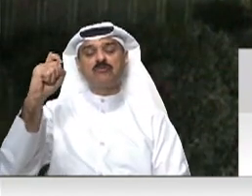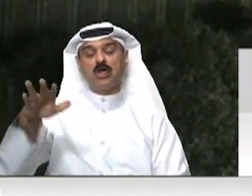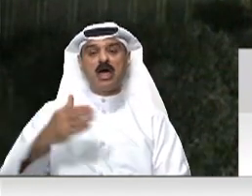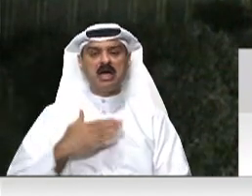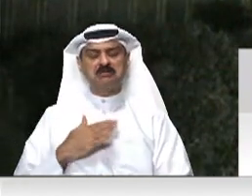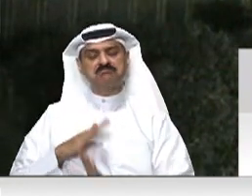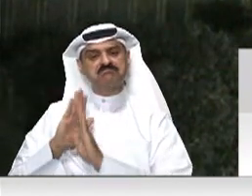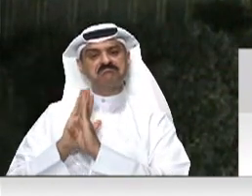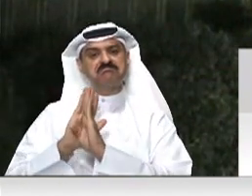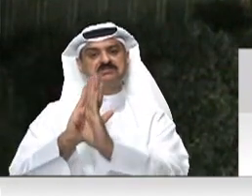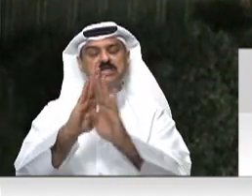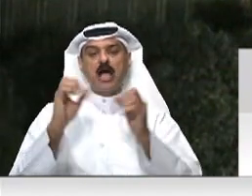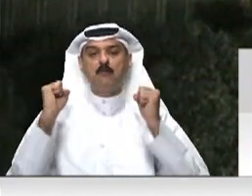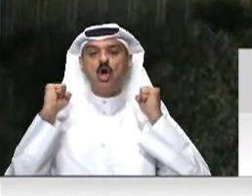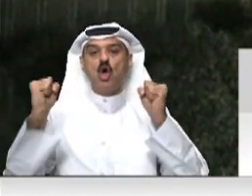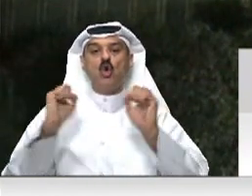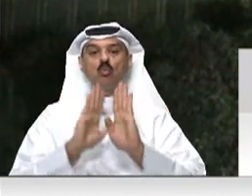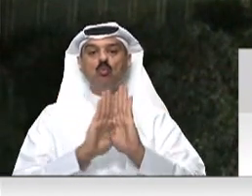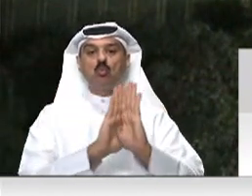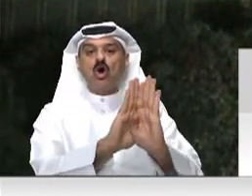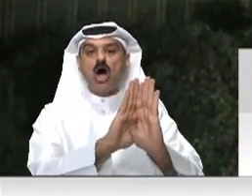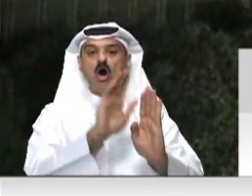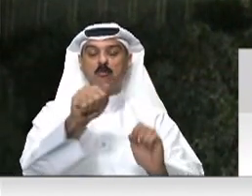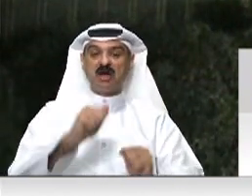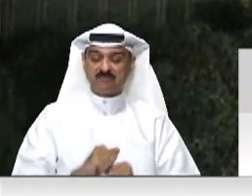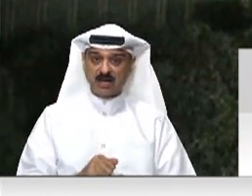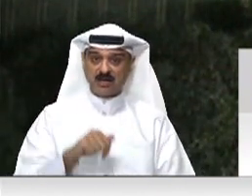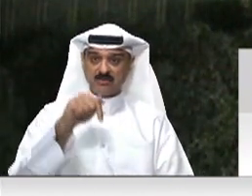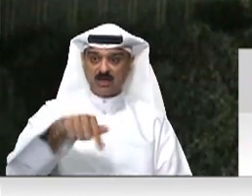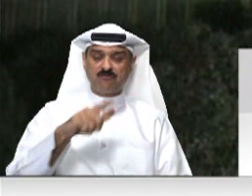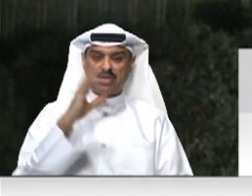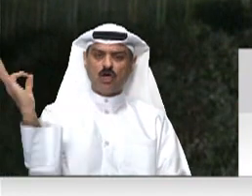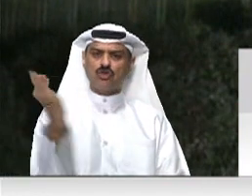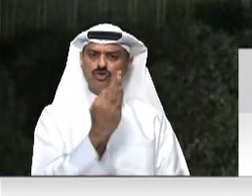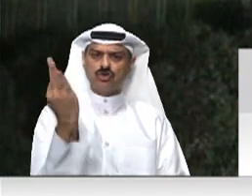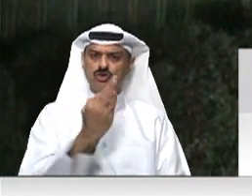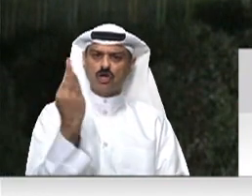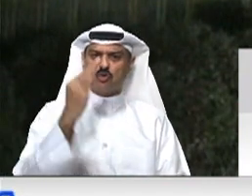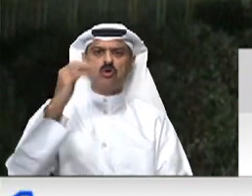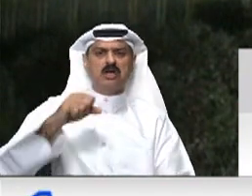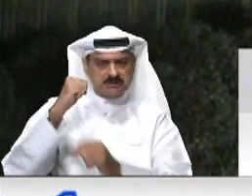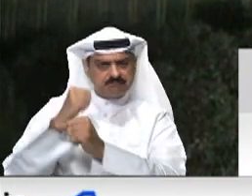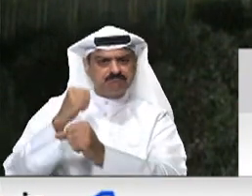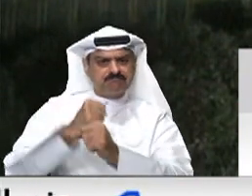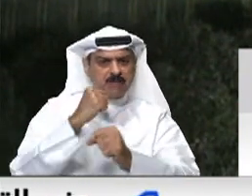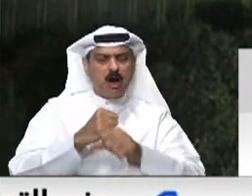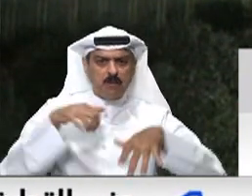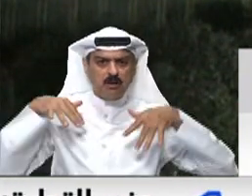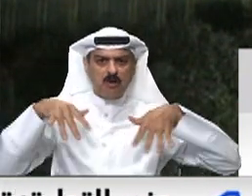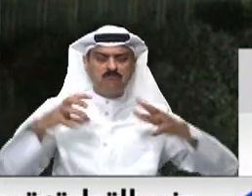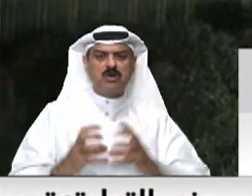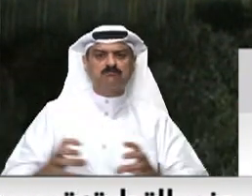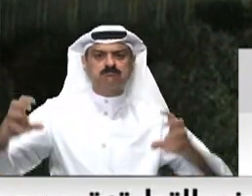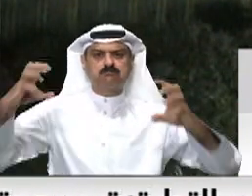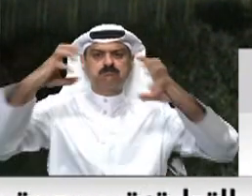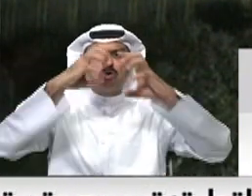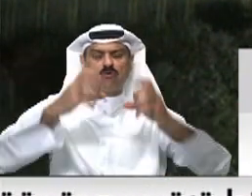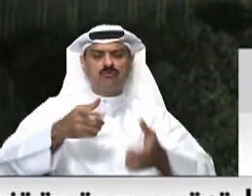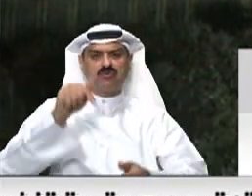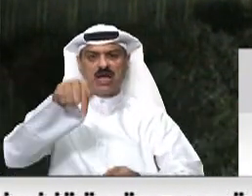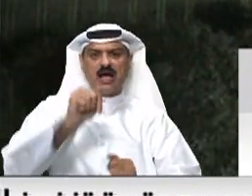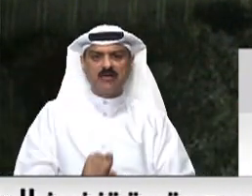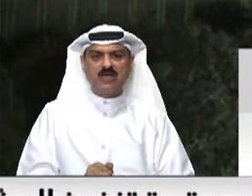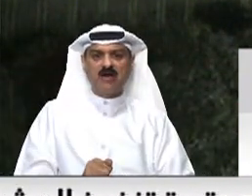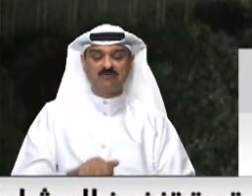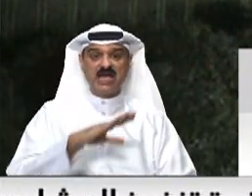واسنادا للمقاومة الفلسطينية التي دعت لضرورة تكثيف الحراك الميداني والاشتباك مع الاحتلال